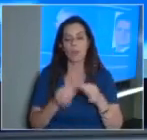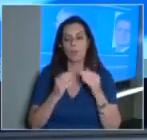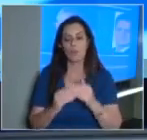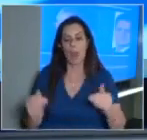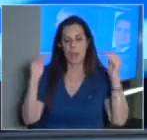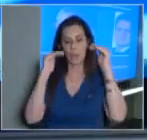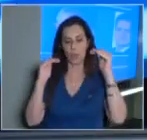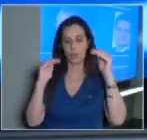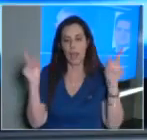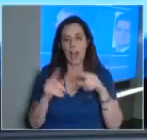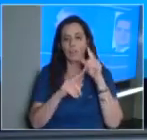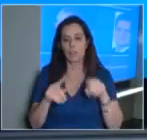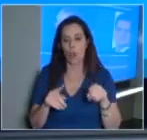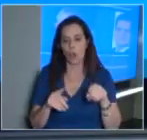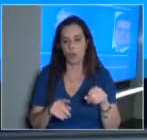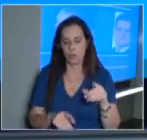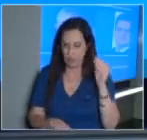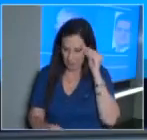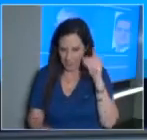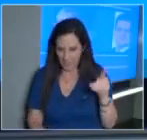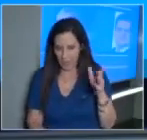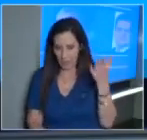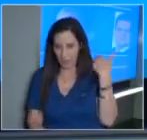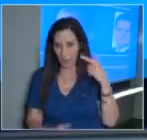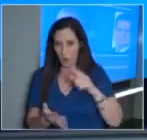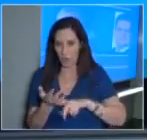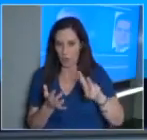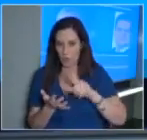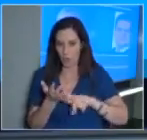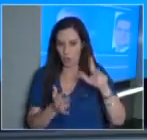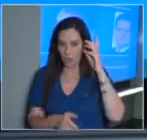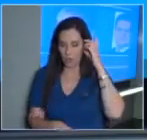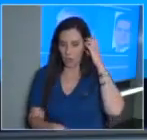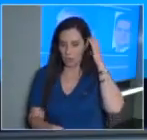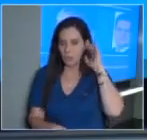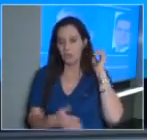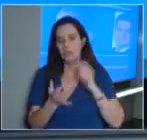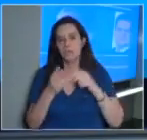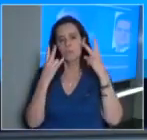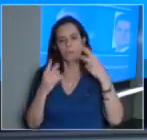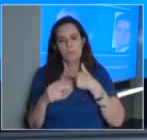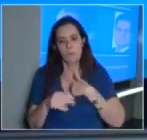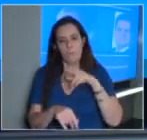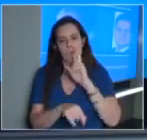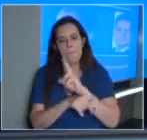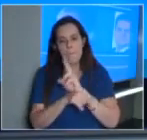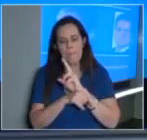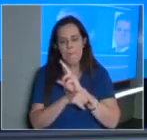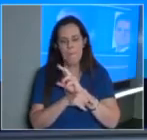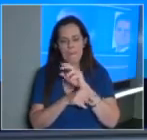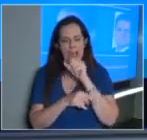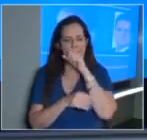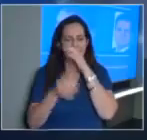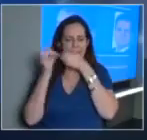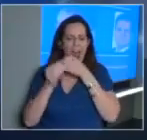בגץ לפסול את הפסילה, אני מזכיר לך, לפני חודשיים ושלושה. נכון. ולכן חשוב לנו לשמור על המעמד